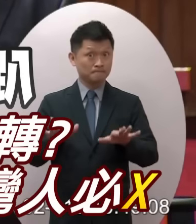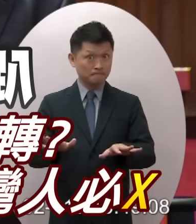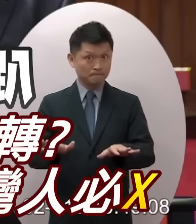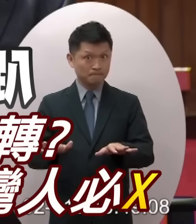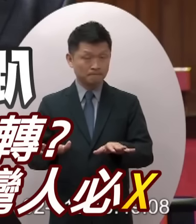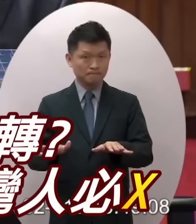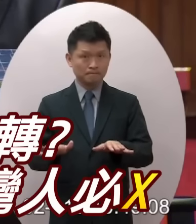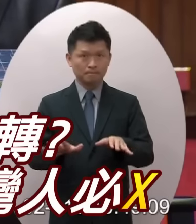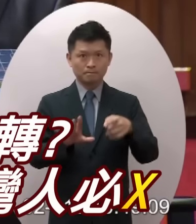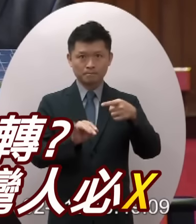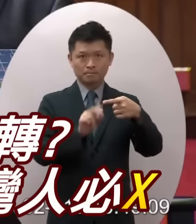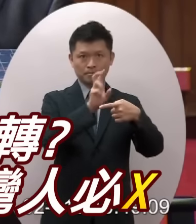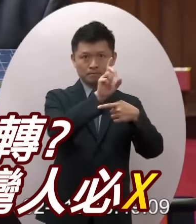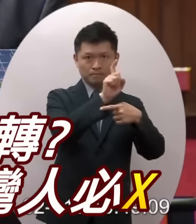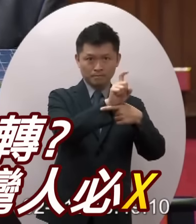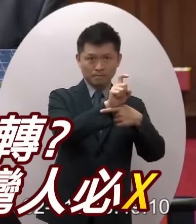对